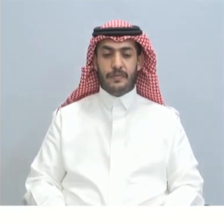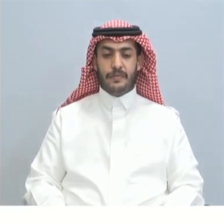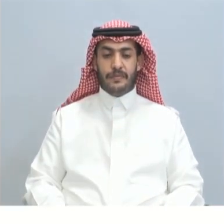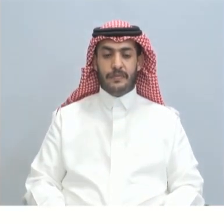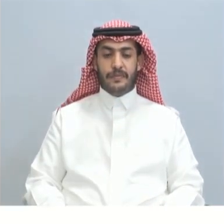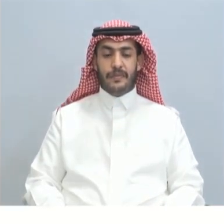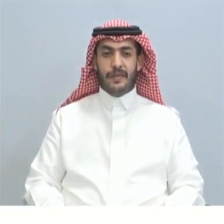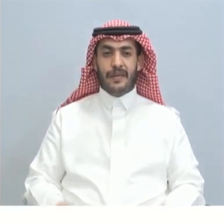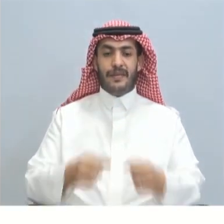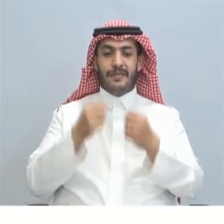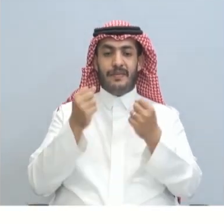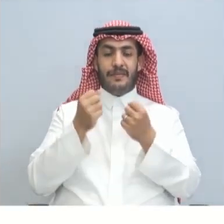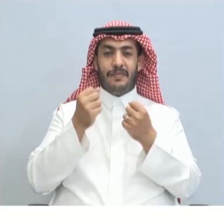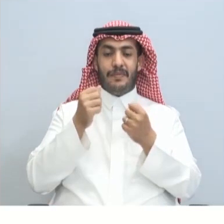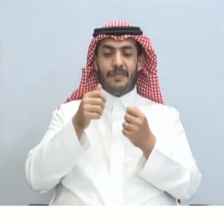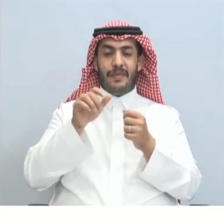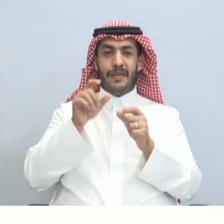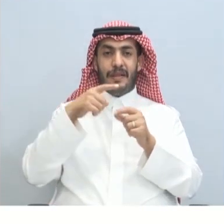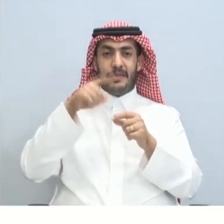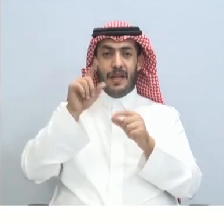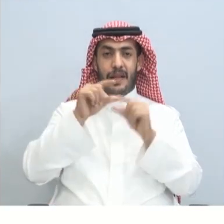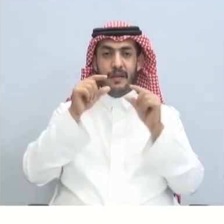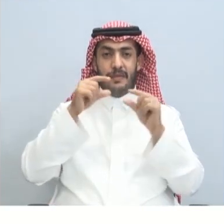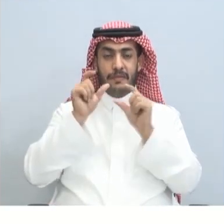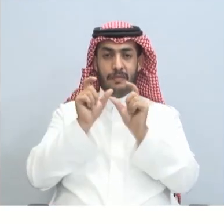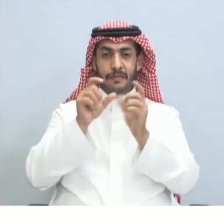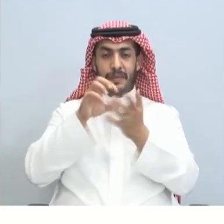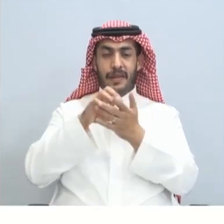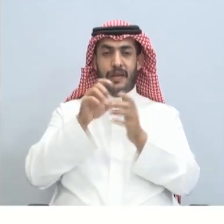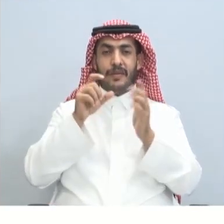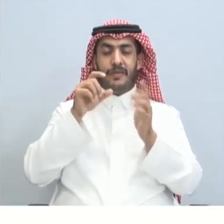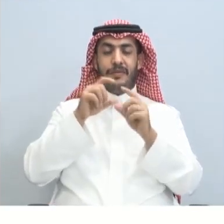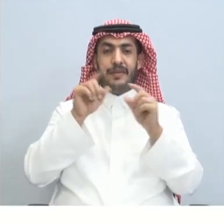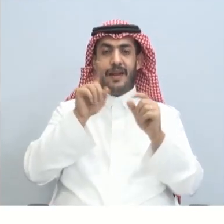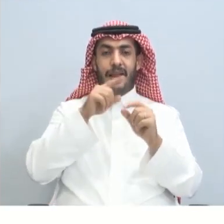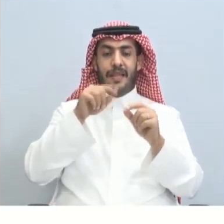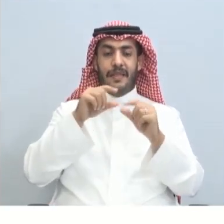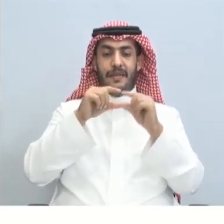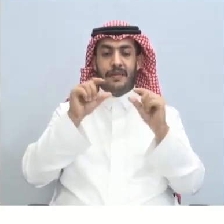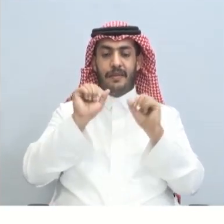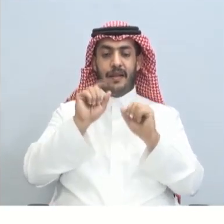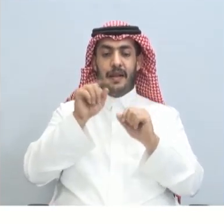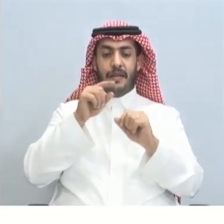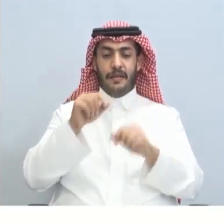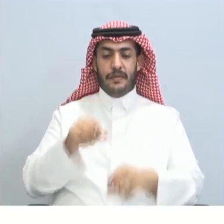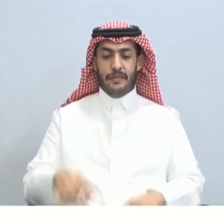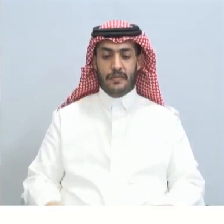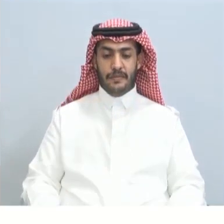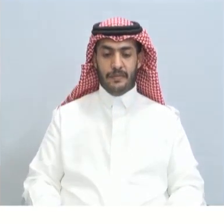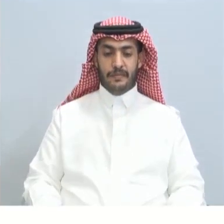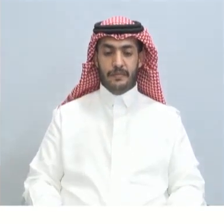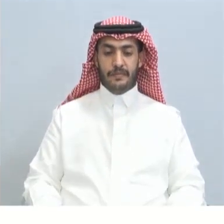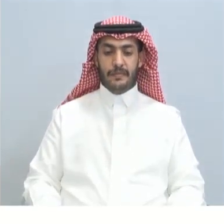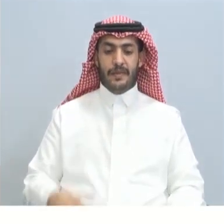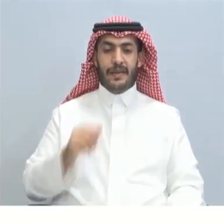النحاس تقويم تكويني ضع كلمه صح امام العباره صحيحه وكلمه خطا امام العباره الخاطئه فيما